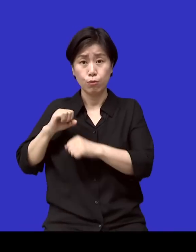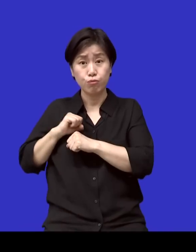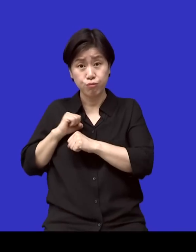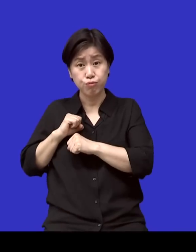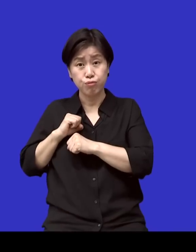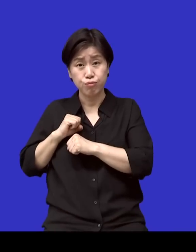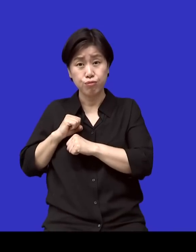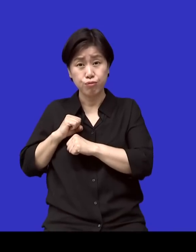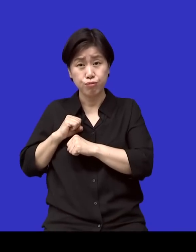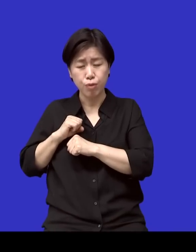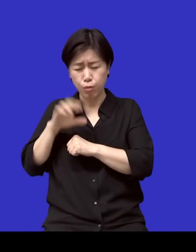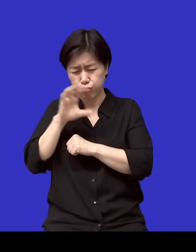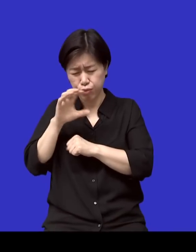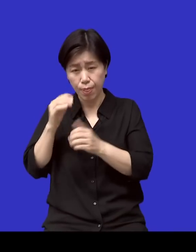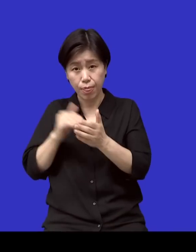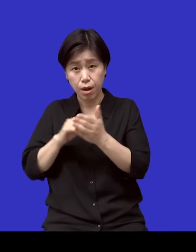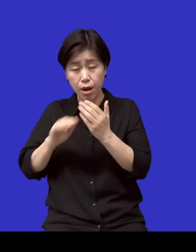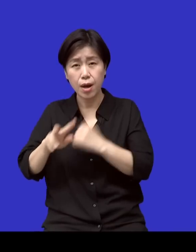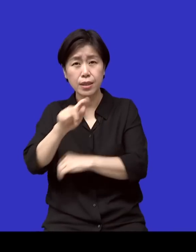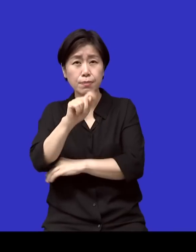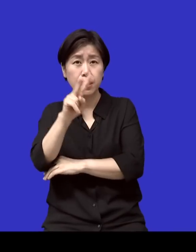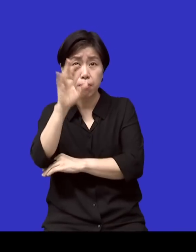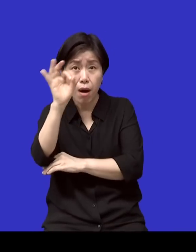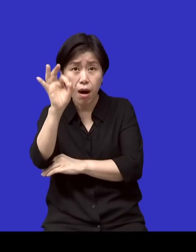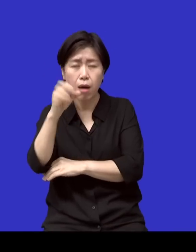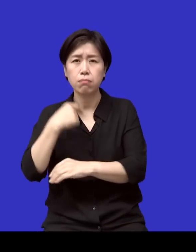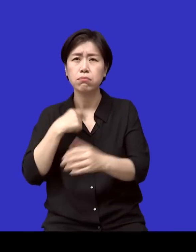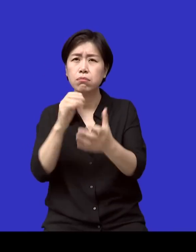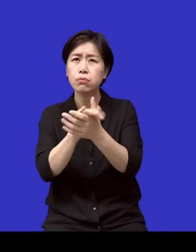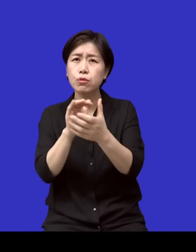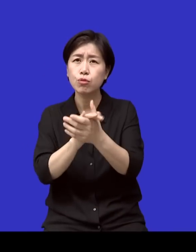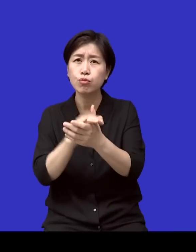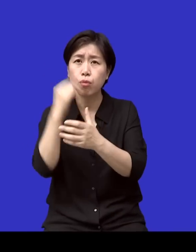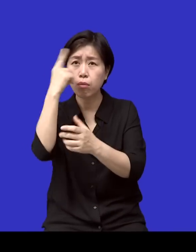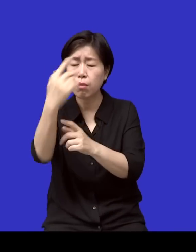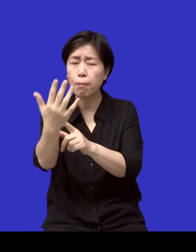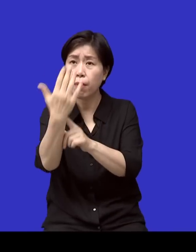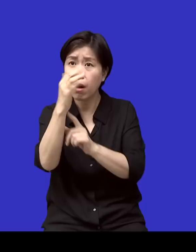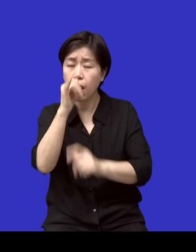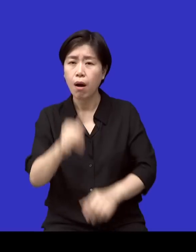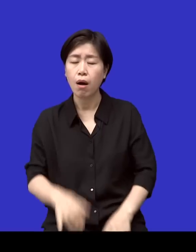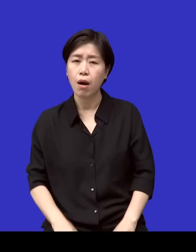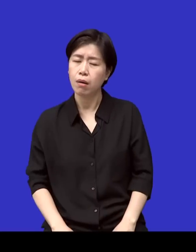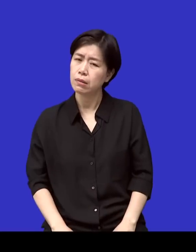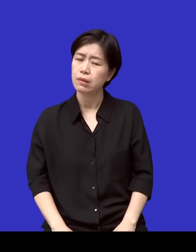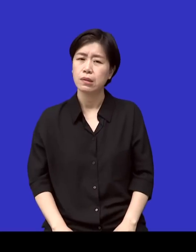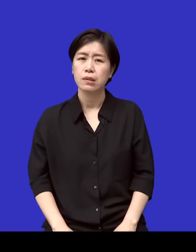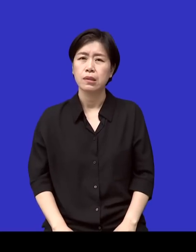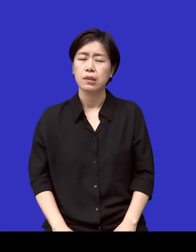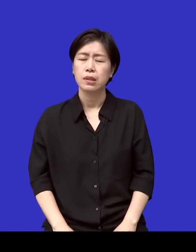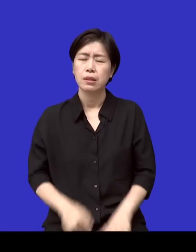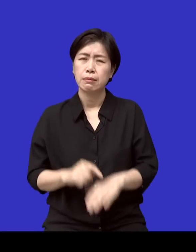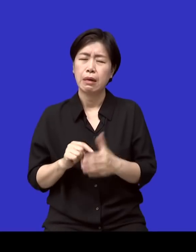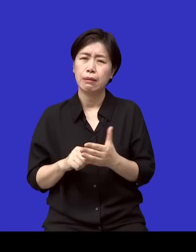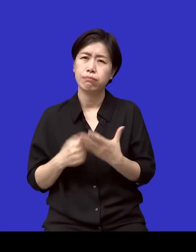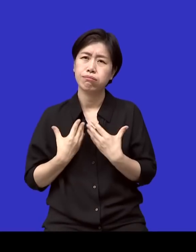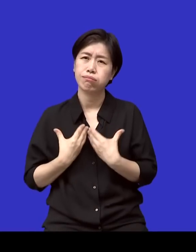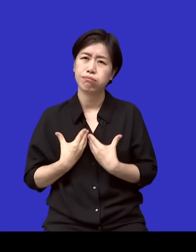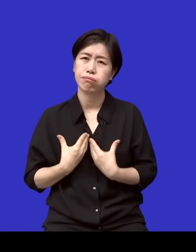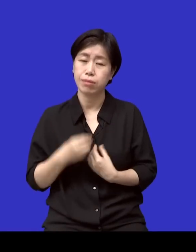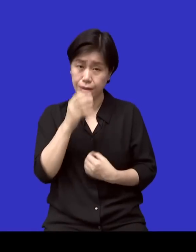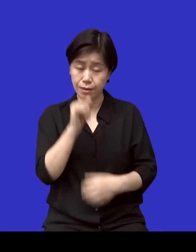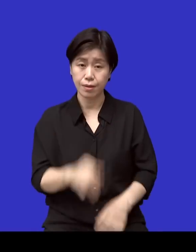저는 제가 그래도 극복했다라고 느꼈던 건 예. 부대에서